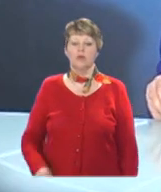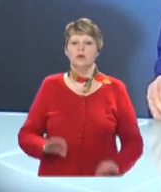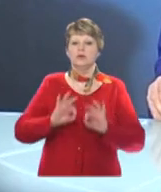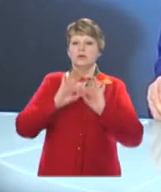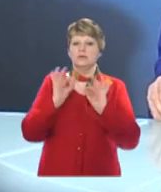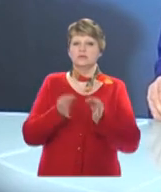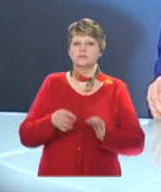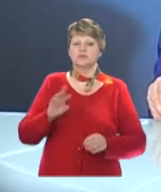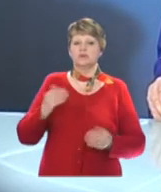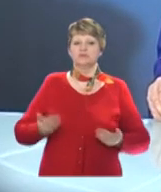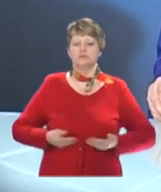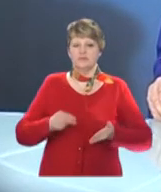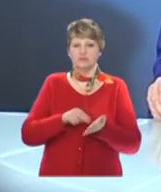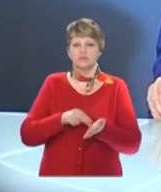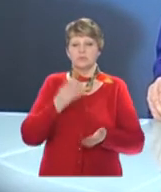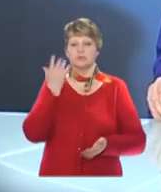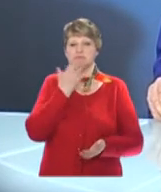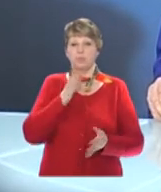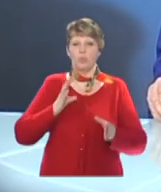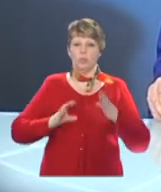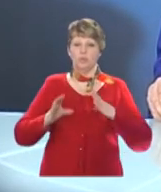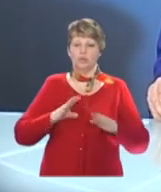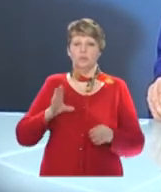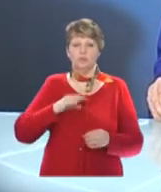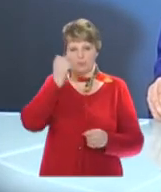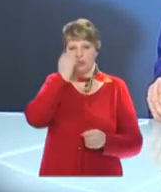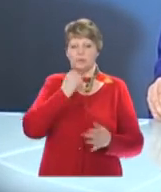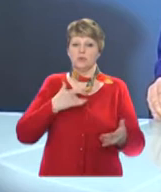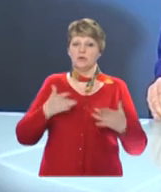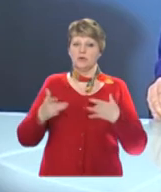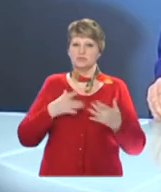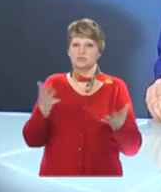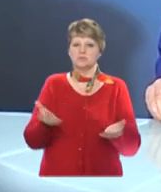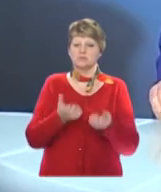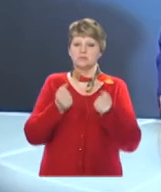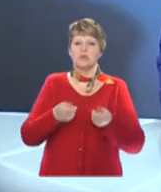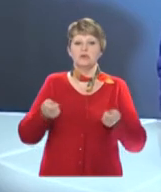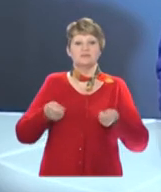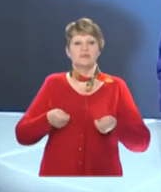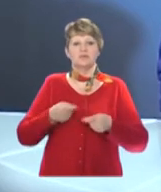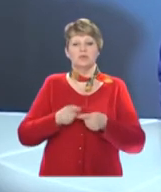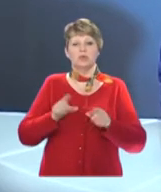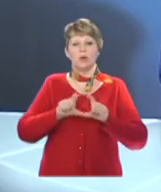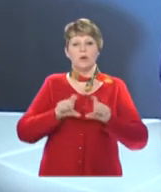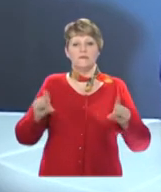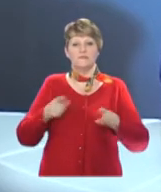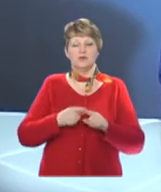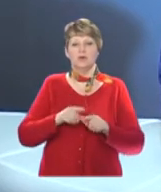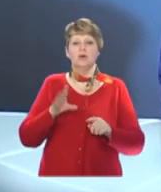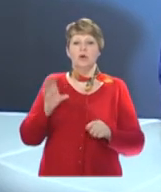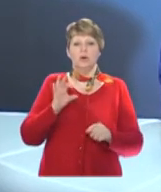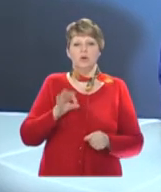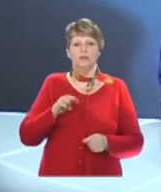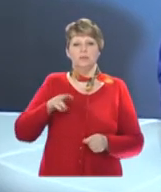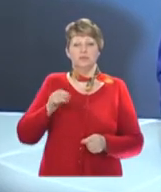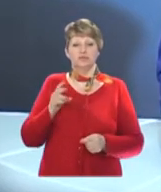Мистецтво заради життя. У Черкаському національному університеті відбувся благодійний концерт на підтримку завідувача кафедри фізичного виховання цього закладу